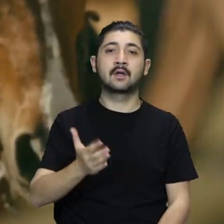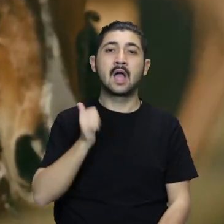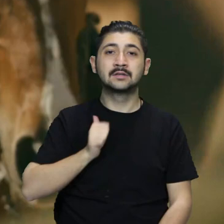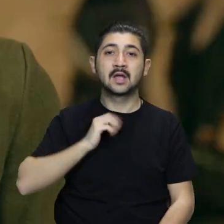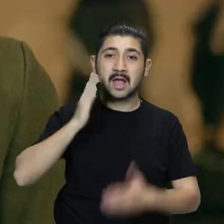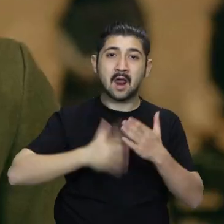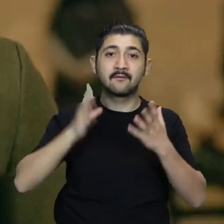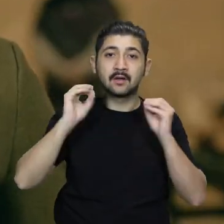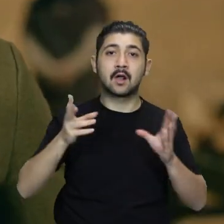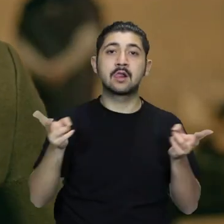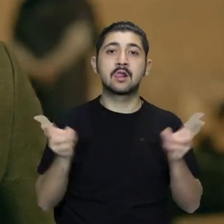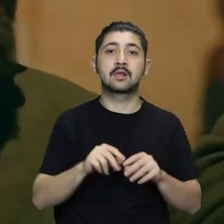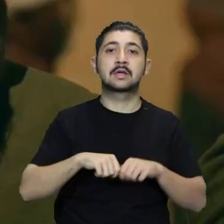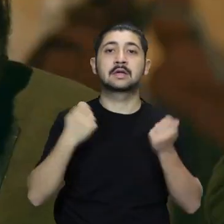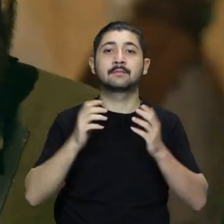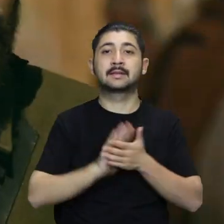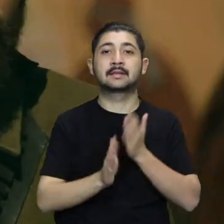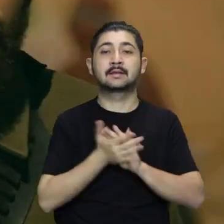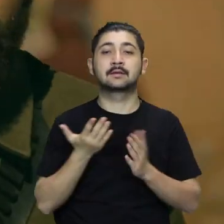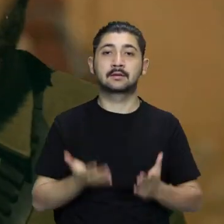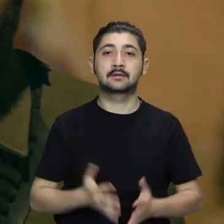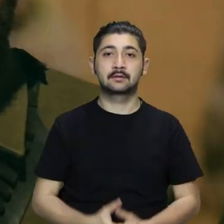Askerimizin yarıdan fazlası kırıldı.